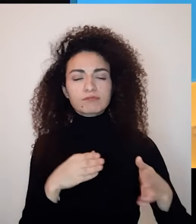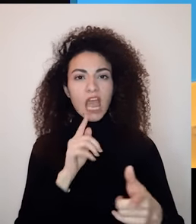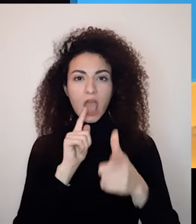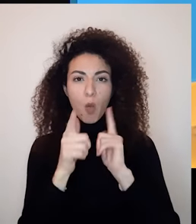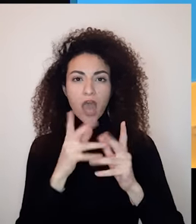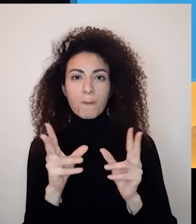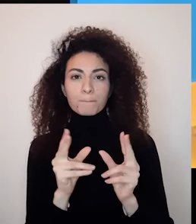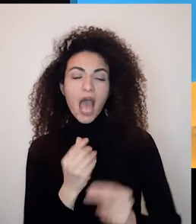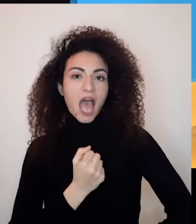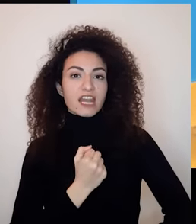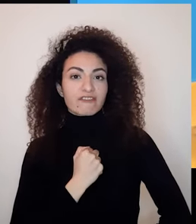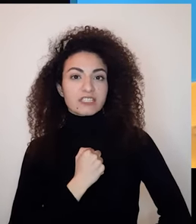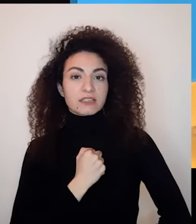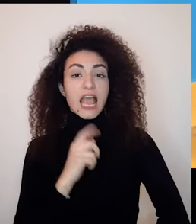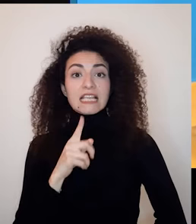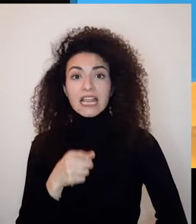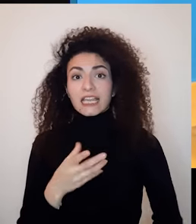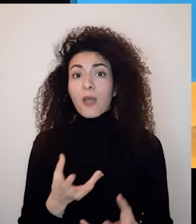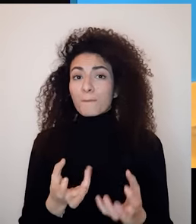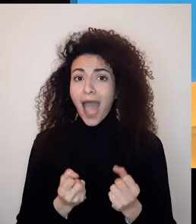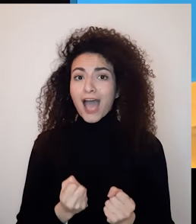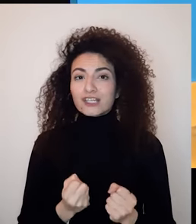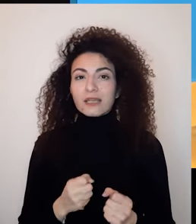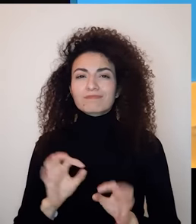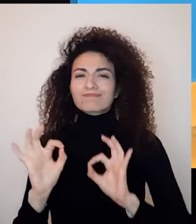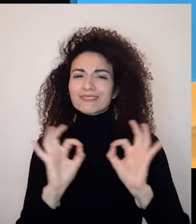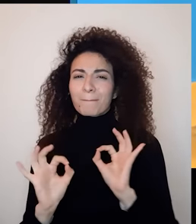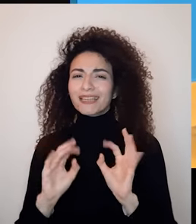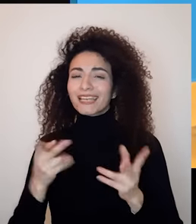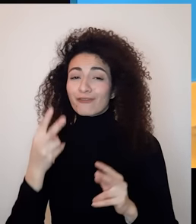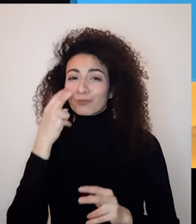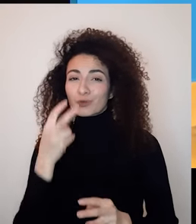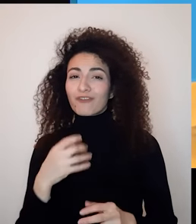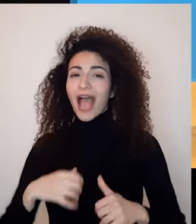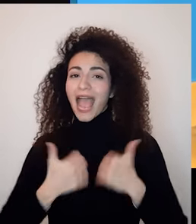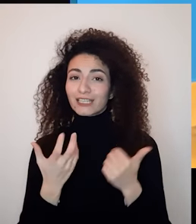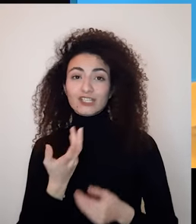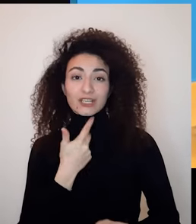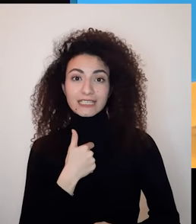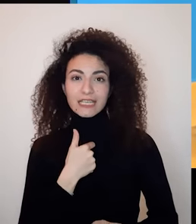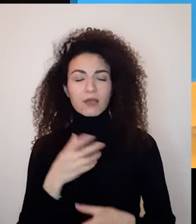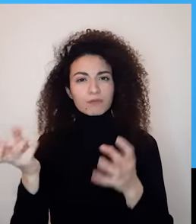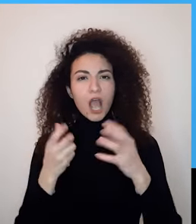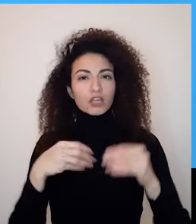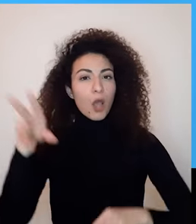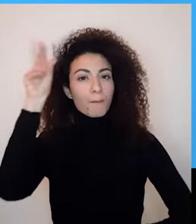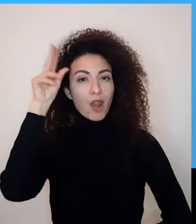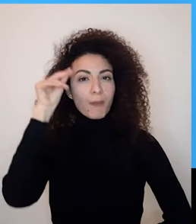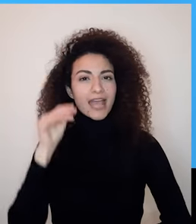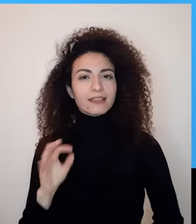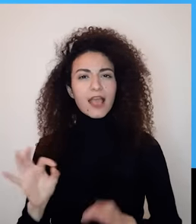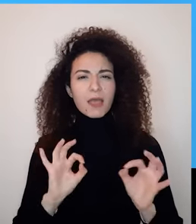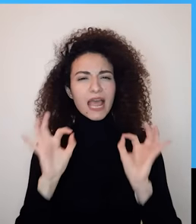أنت مستعدة للدخول بحوار عميق مع ذاتك في حال كنت بحاجة لتصحيح نظرتك للحياة الجنسية وليكون